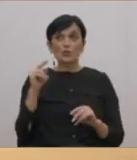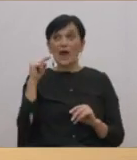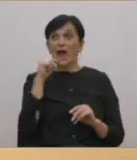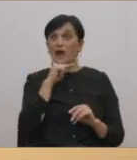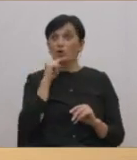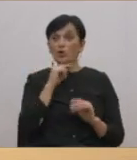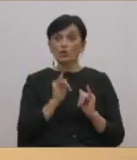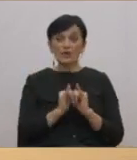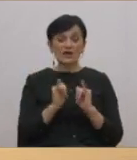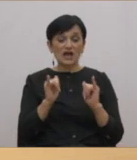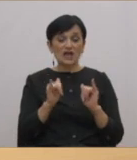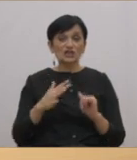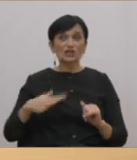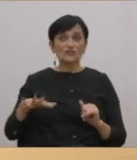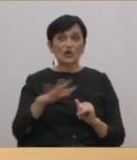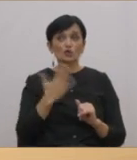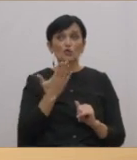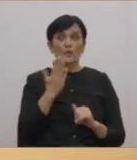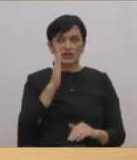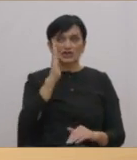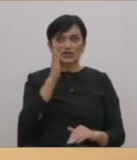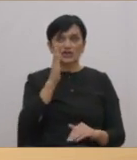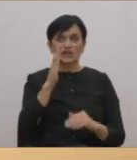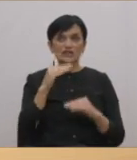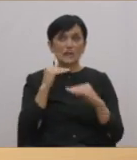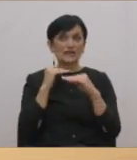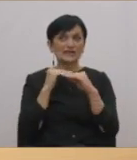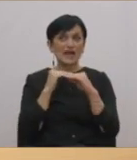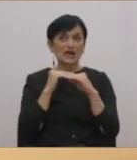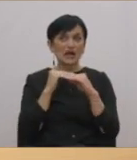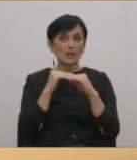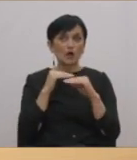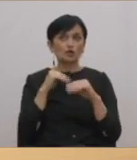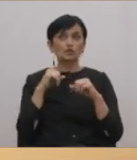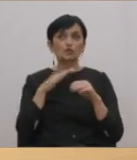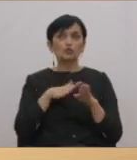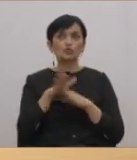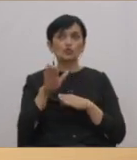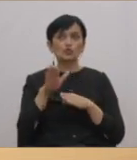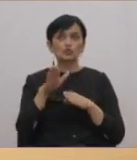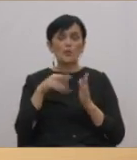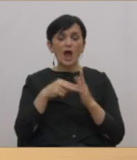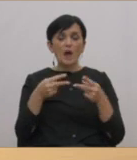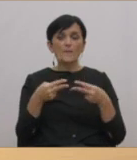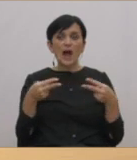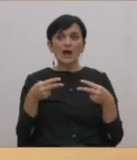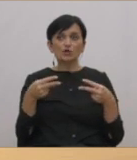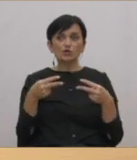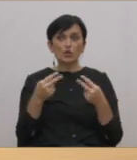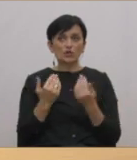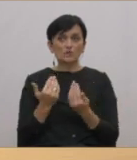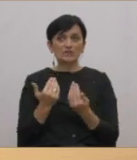ეკონომიკურად განვითარებული ქვეყანა, რომელიც იქნება თანაბარი და სრულფასოვანი პარტნიორი